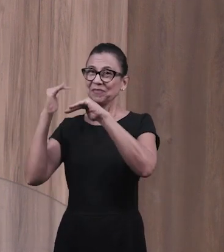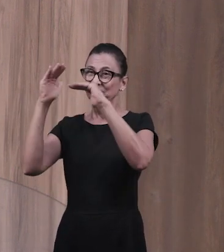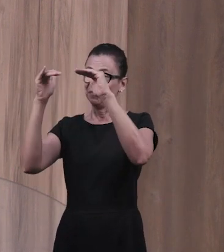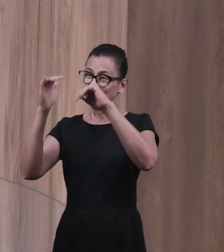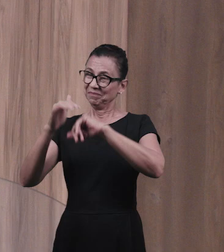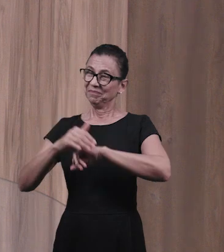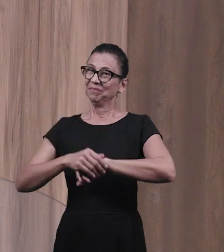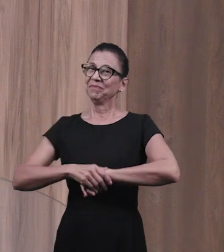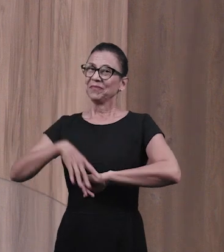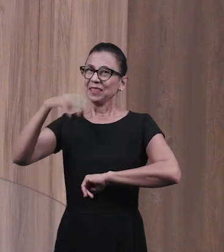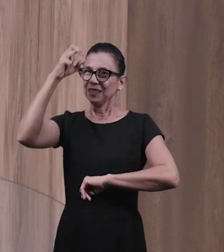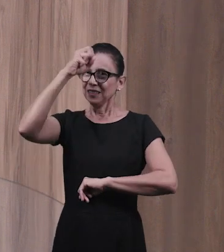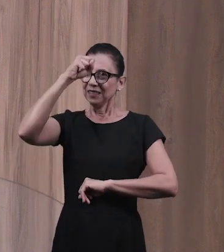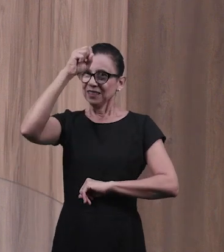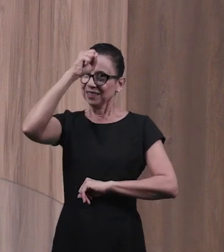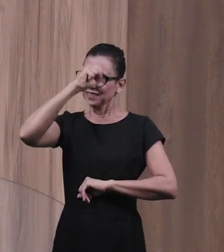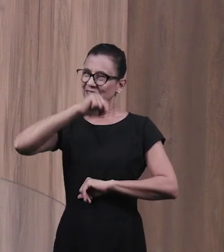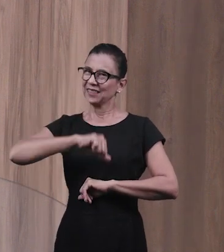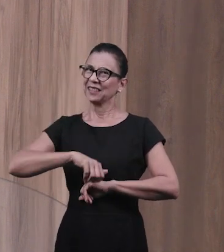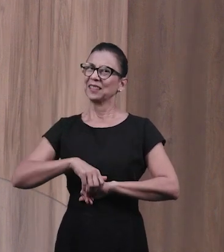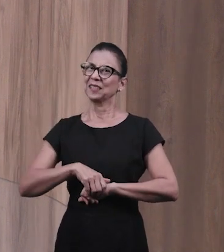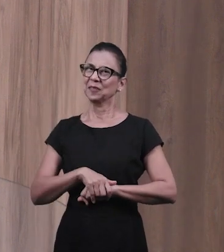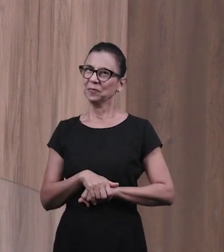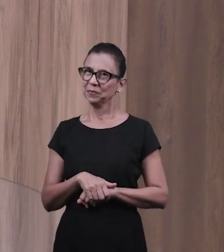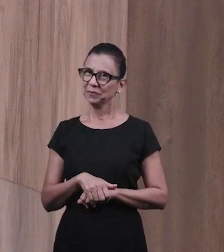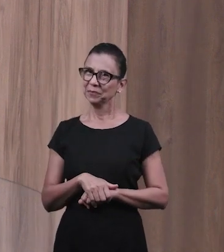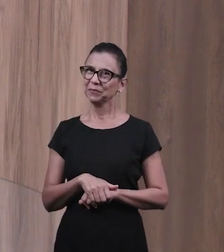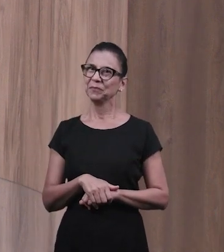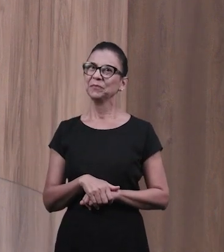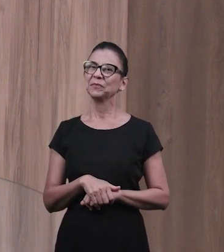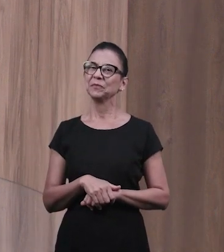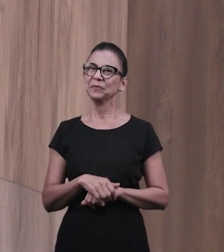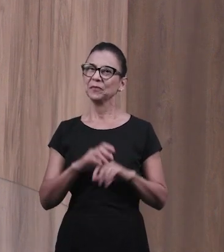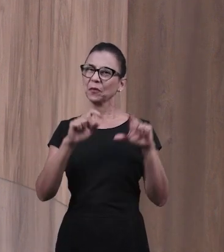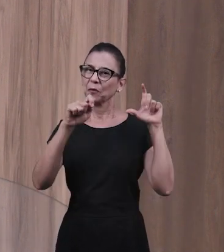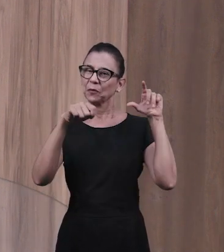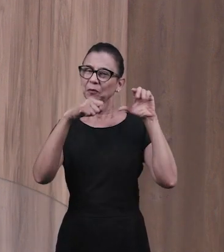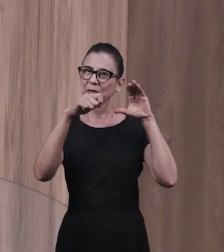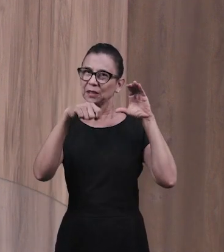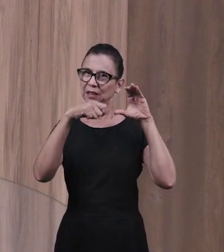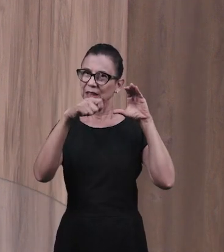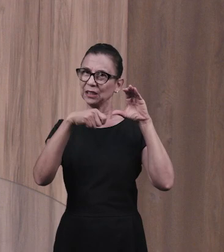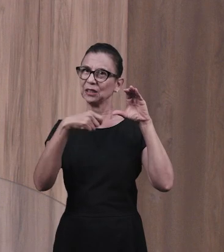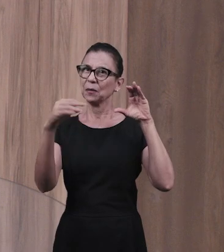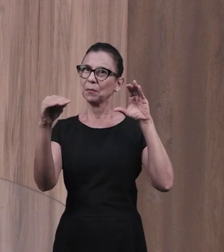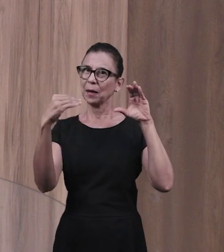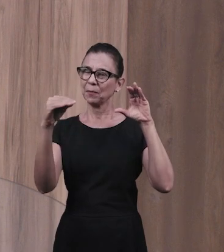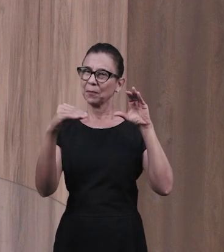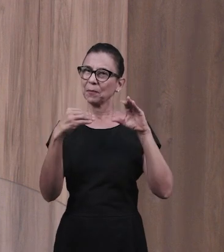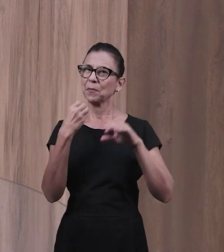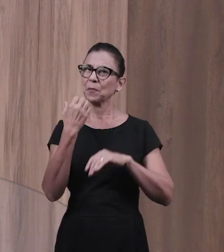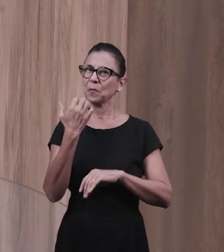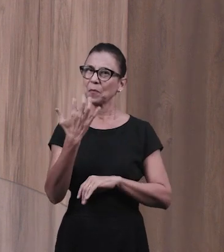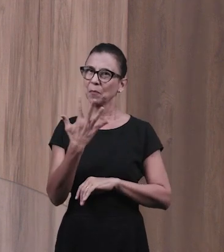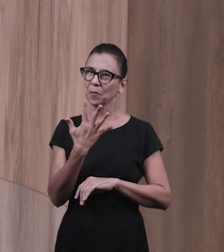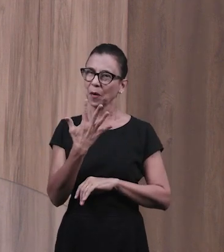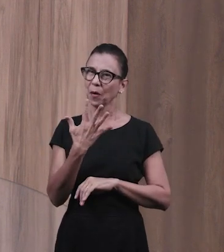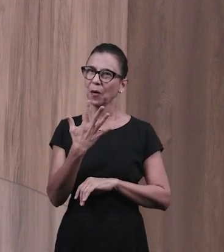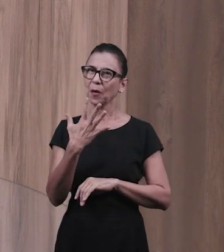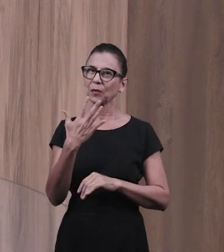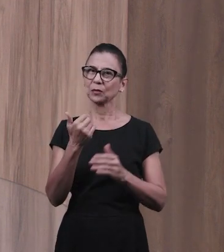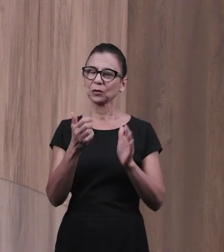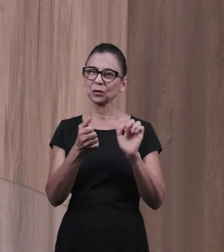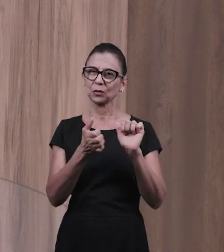votre développement. Et toujours, nous recevons des vidéos de la louange que nous apprenons et aussi de louanges qui ont été